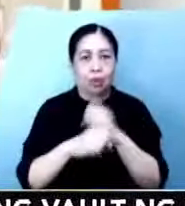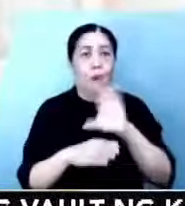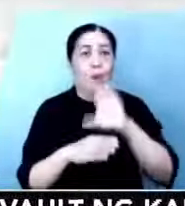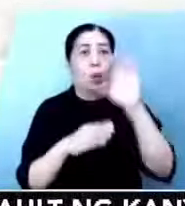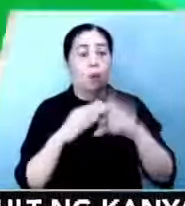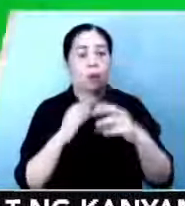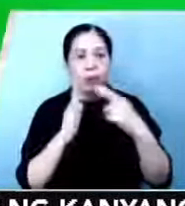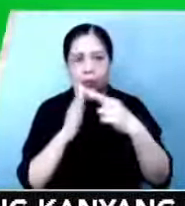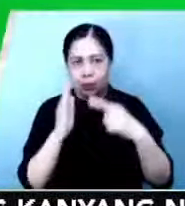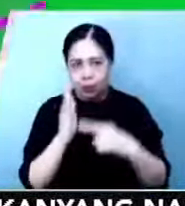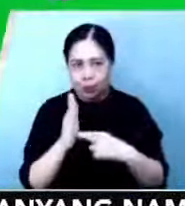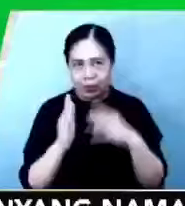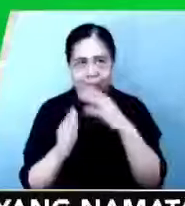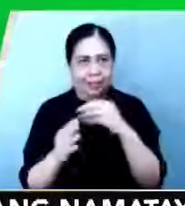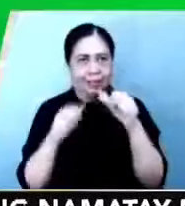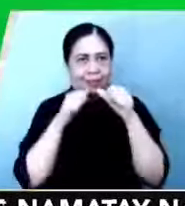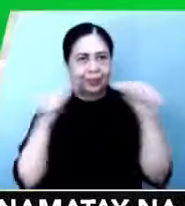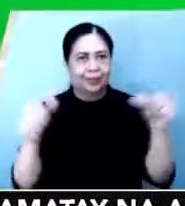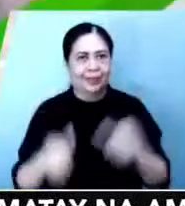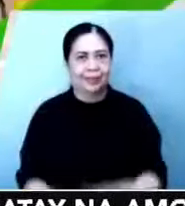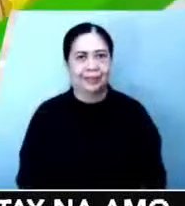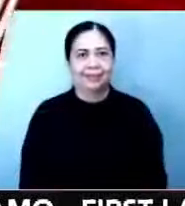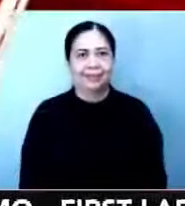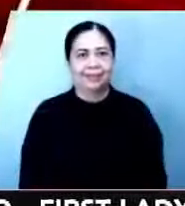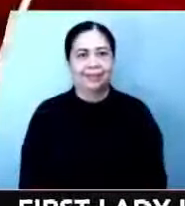at announcements.